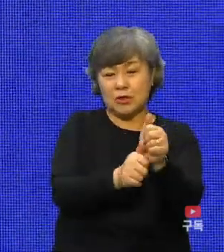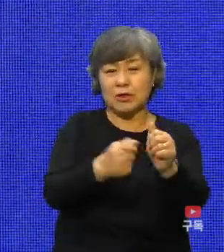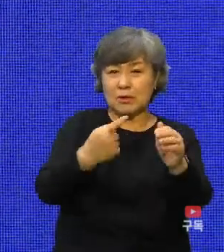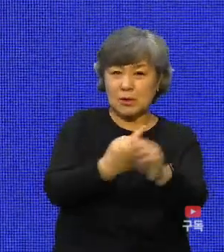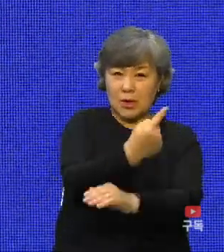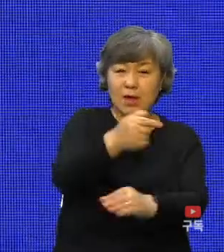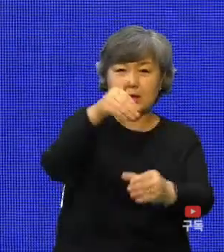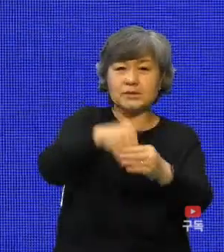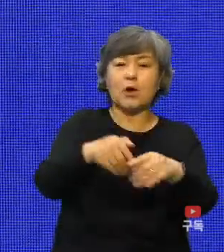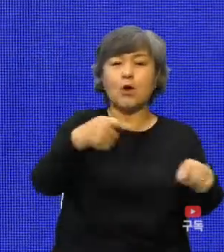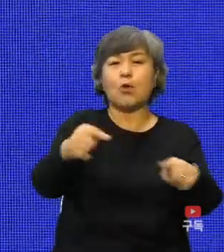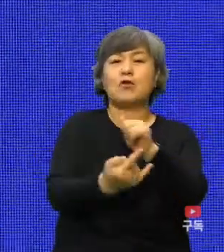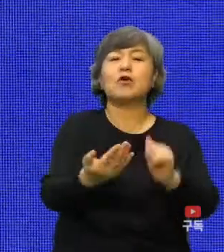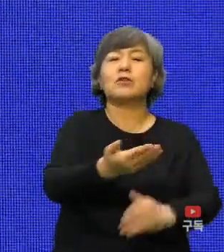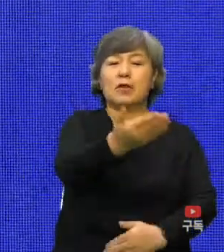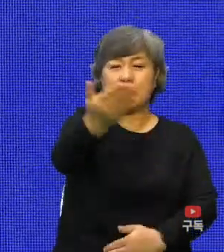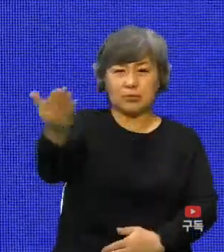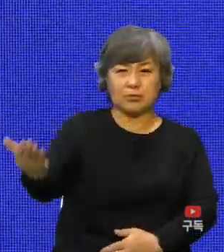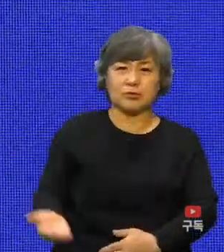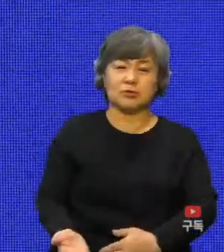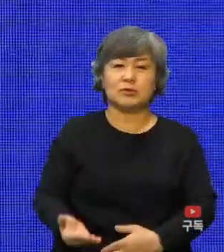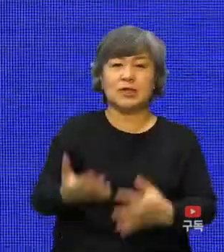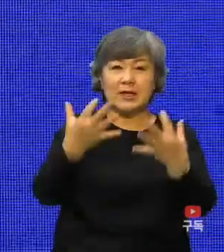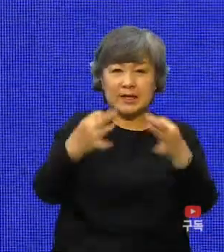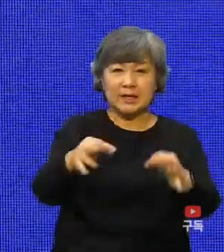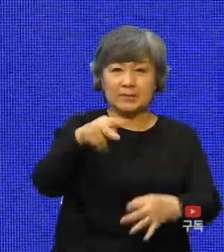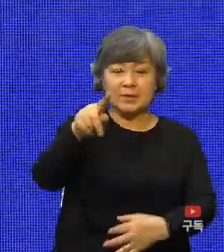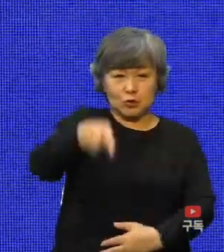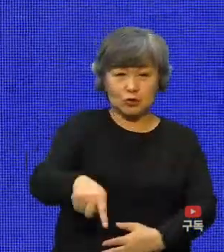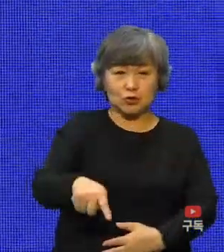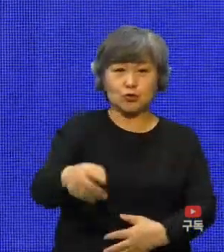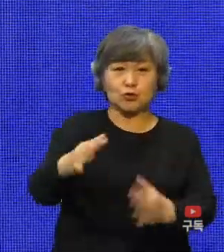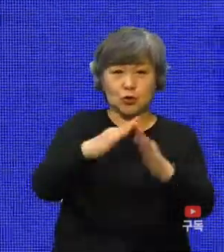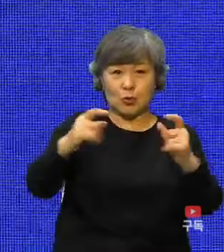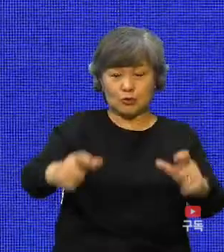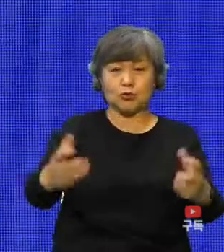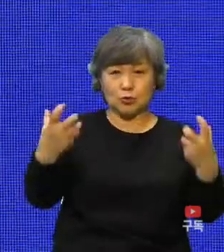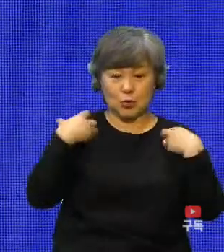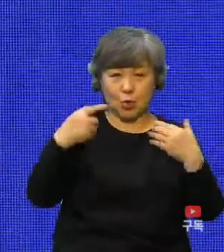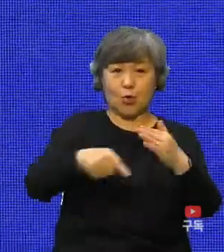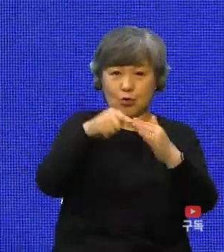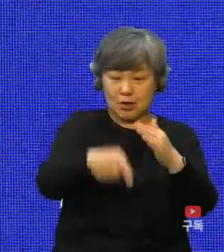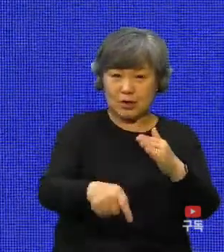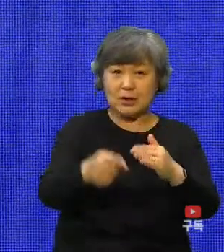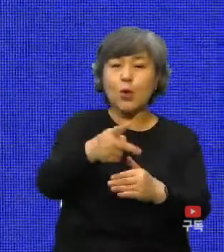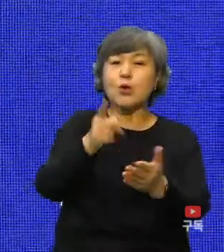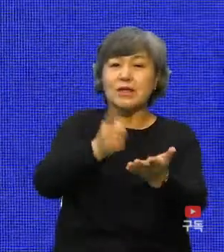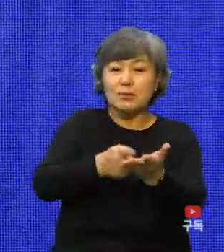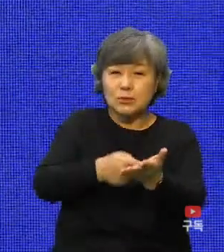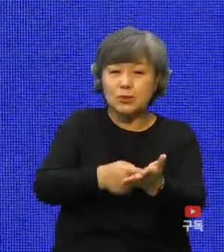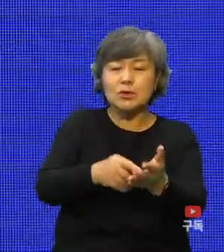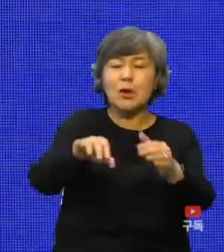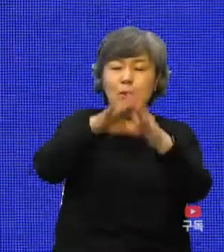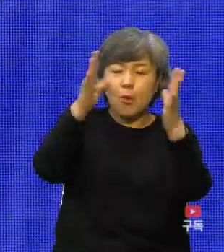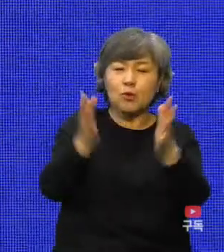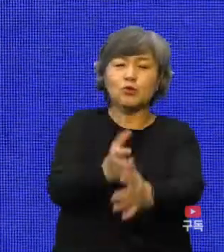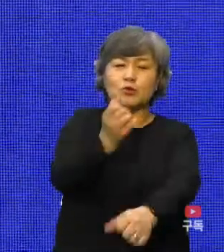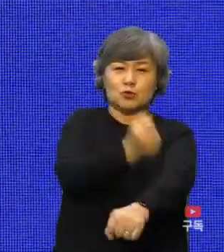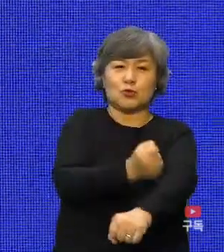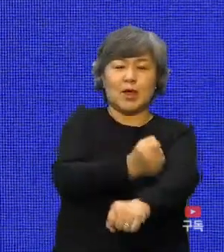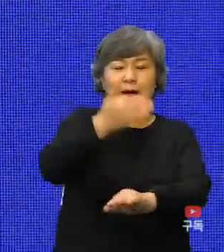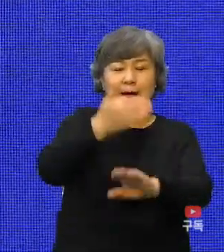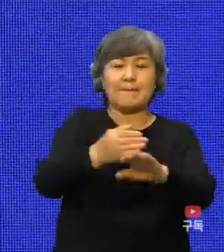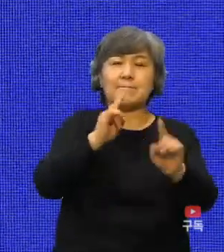비롯한 선관위원 여러분, 김성주 전북도당 위원장님, 윤관석 사무총장님 이하 당직자 여러분 노고에 깊은